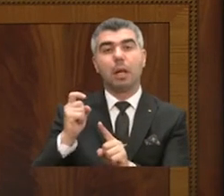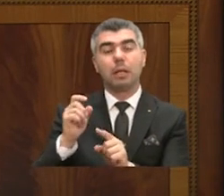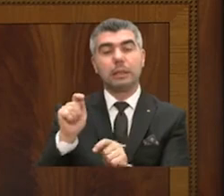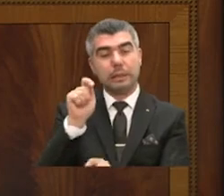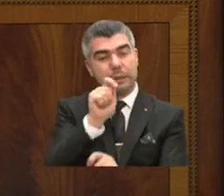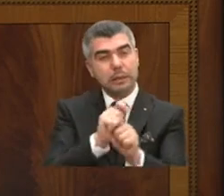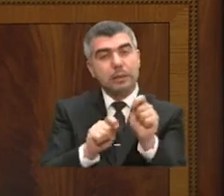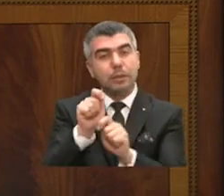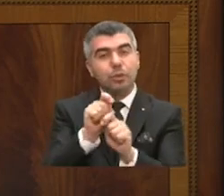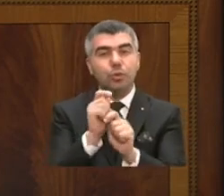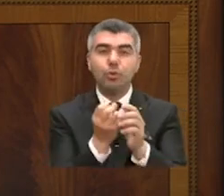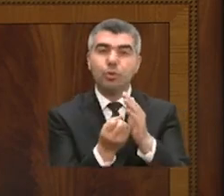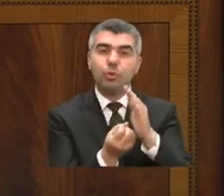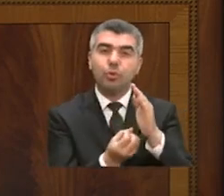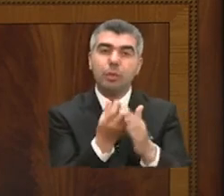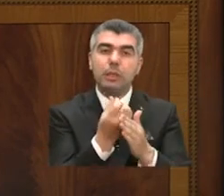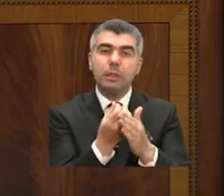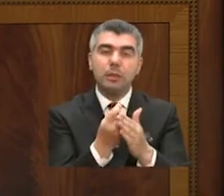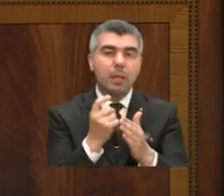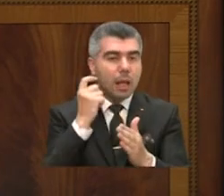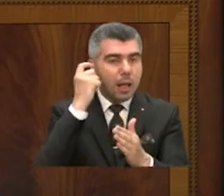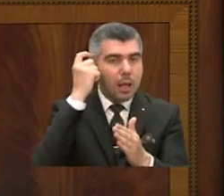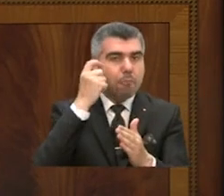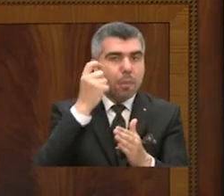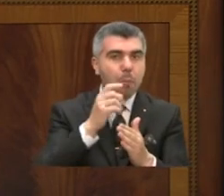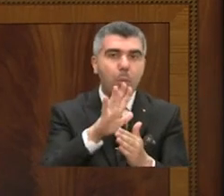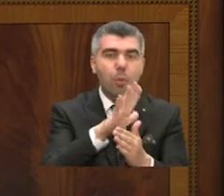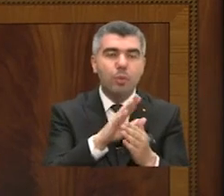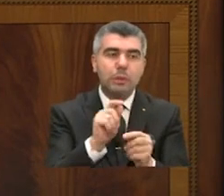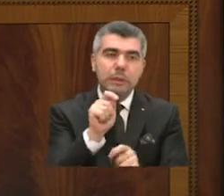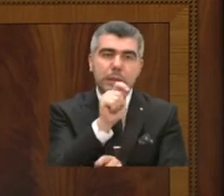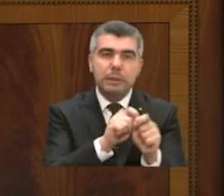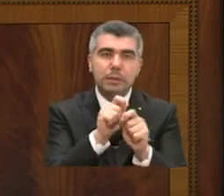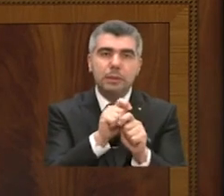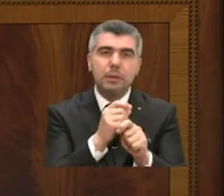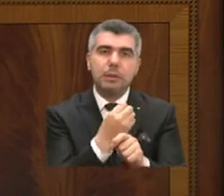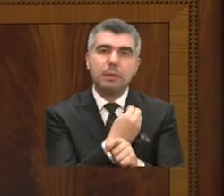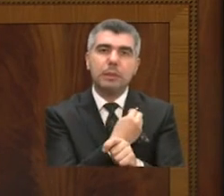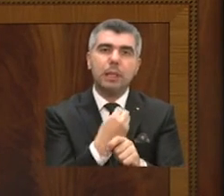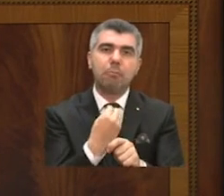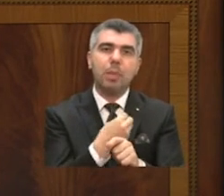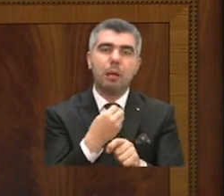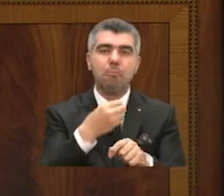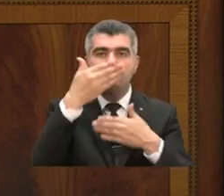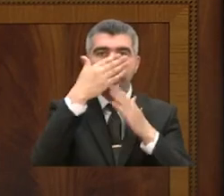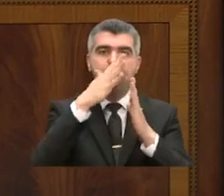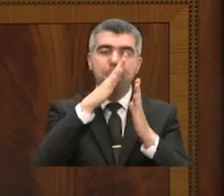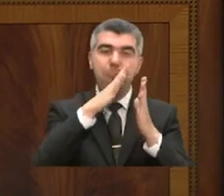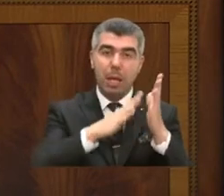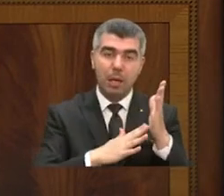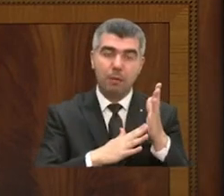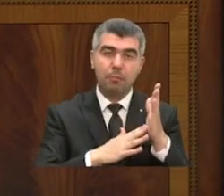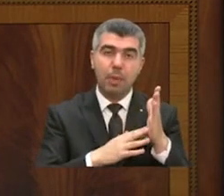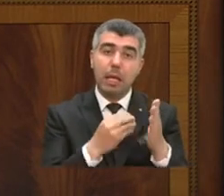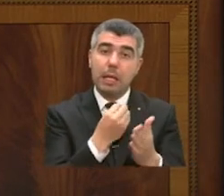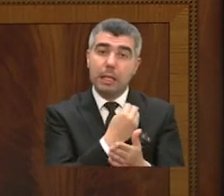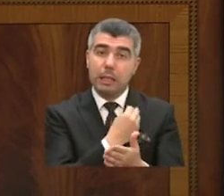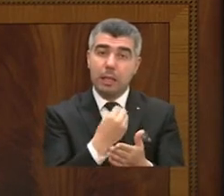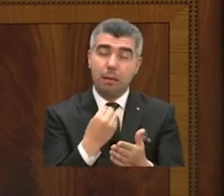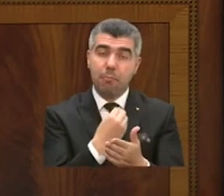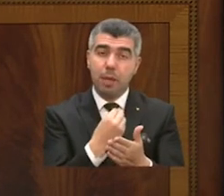جديد ومتكامل لتأهيل المنظومة الصحية الوطنية، يجعل تحسين العرض الطبي لفائدة